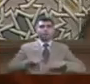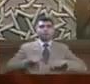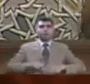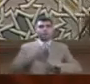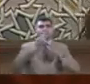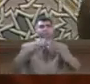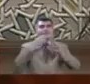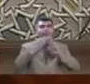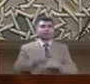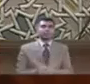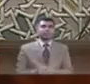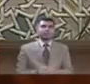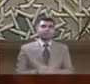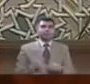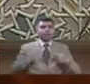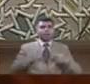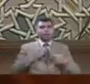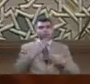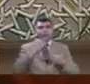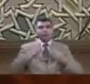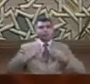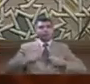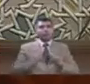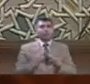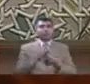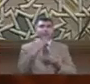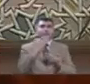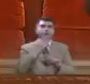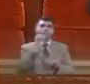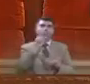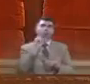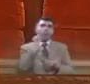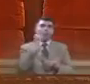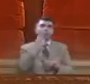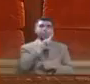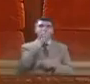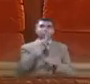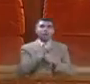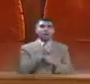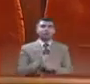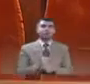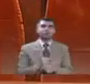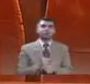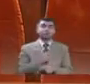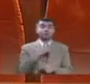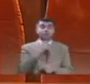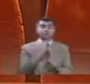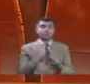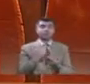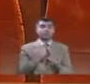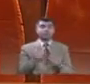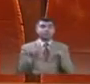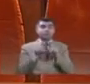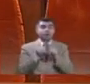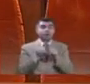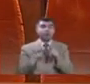مشكورين. الرئيس، شكرا سيد النائب المحترم على هذا السؤال. في حقيقة هذا يحيلنا على العلاقة الجديدة